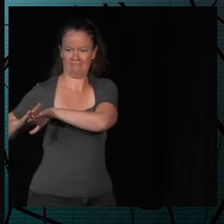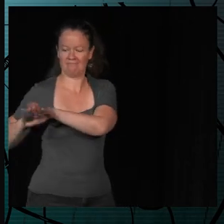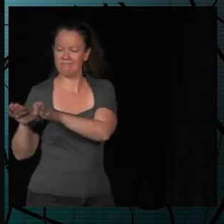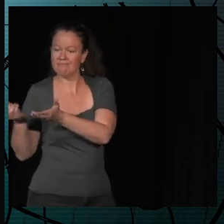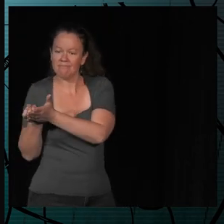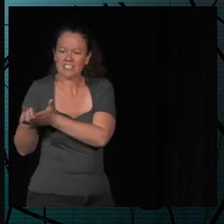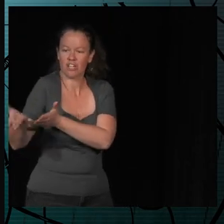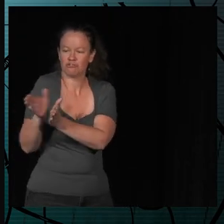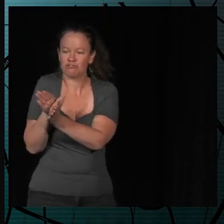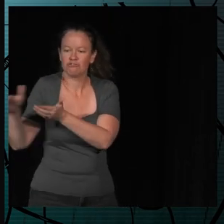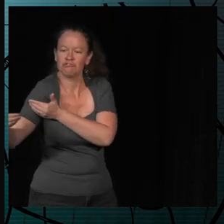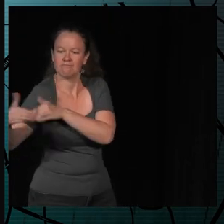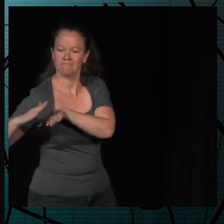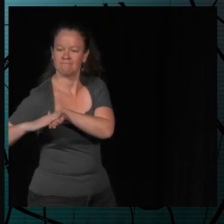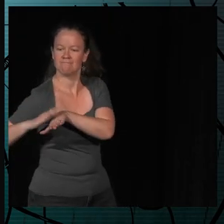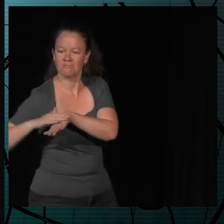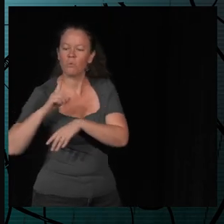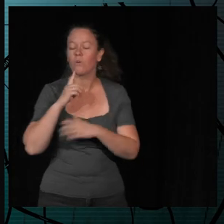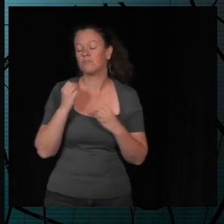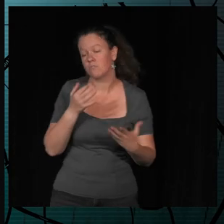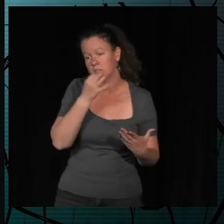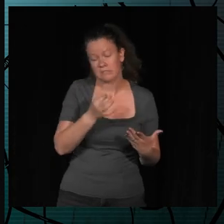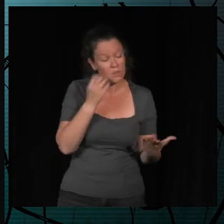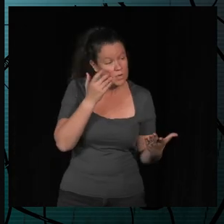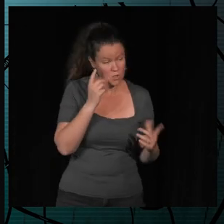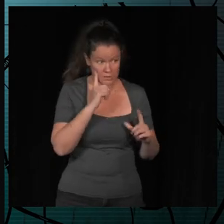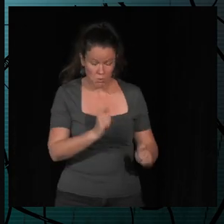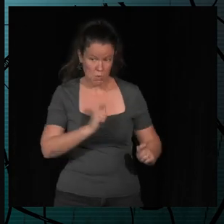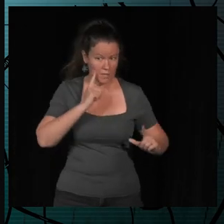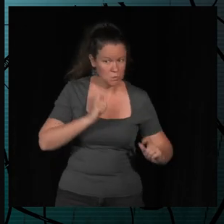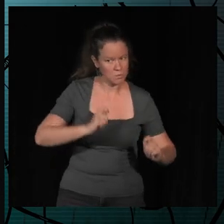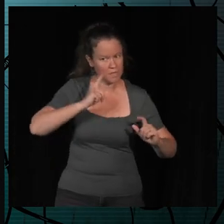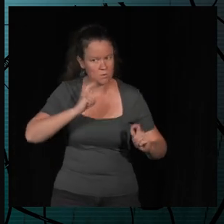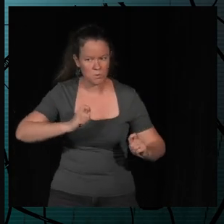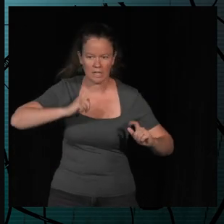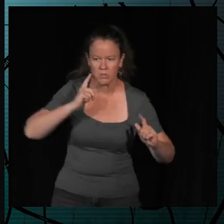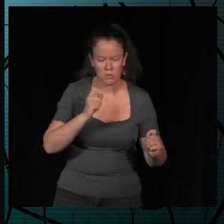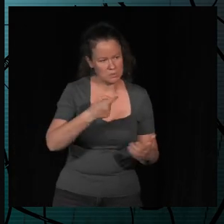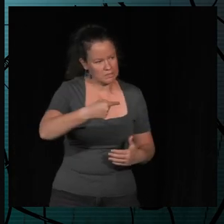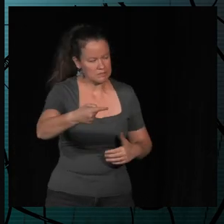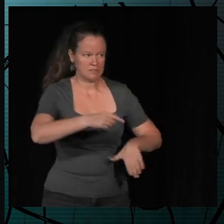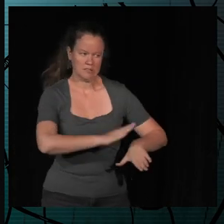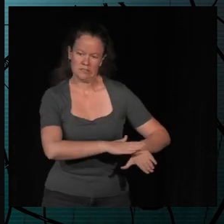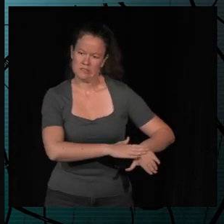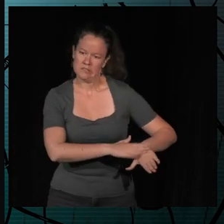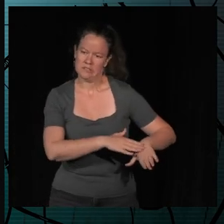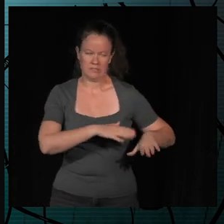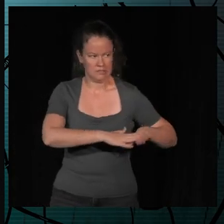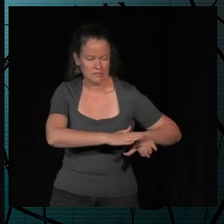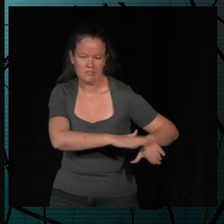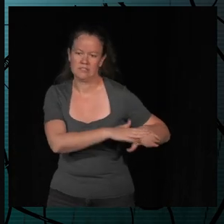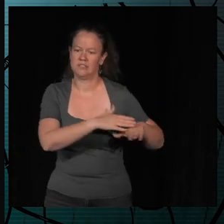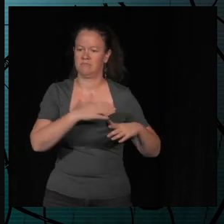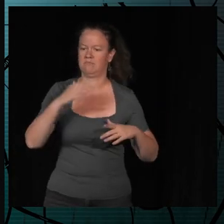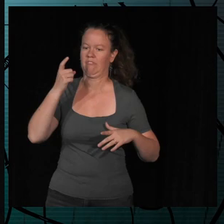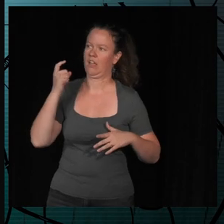même tendance à beaucoup gonfler hein les jeunes avec des préventions qui sont très descendantes qui sont très vieillottes qui sont pensées par